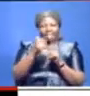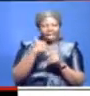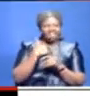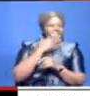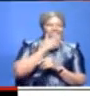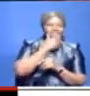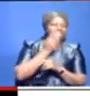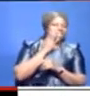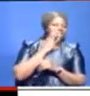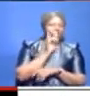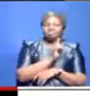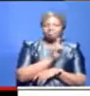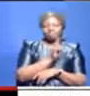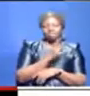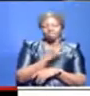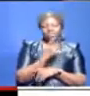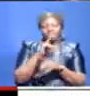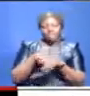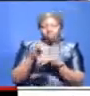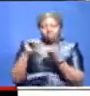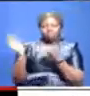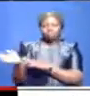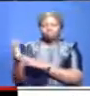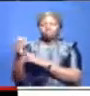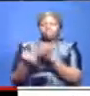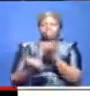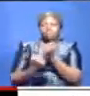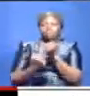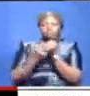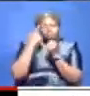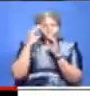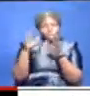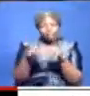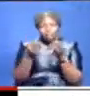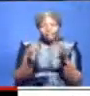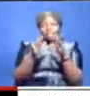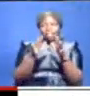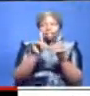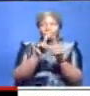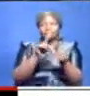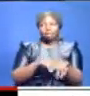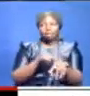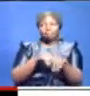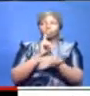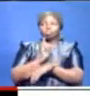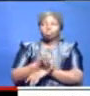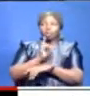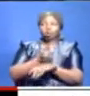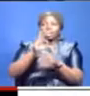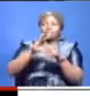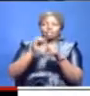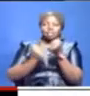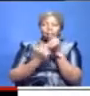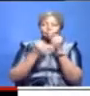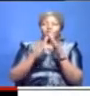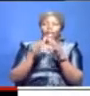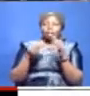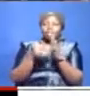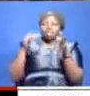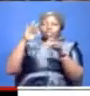drumming up support for the party, the officials at the same time cautioned their supporters against voting in Malindi MP Aisha